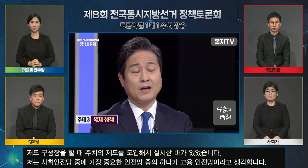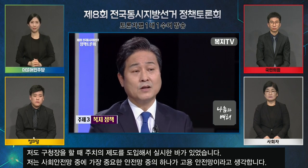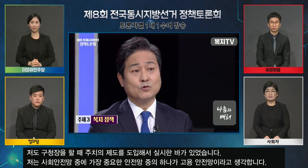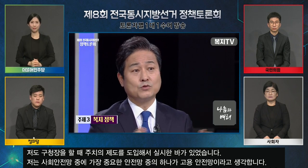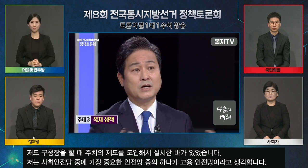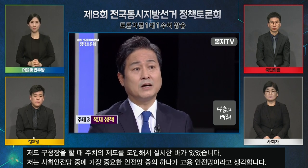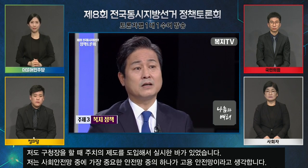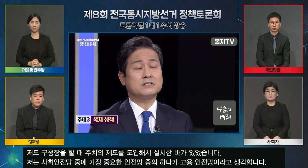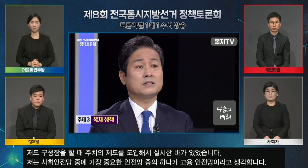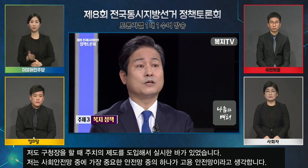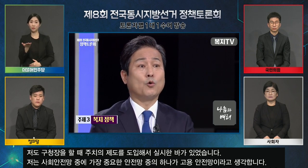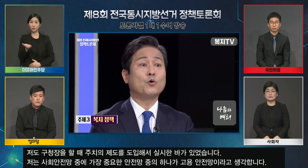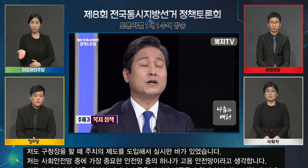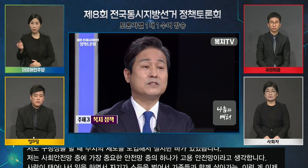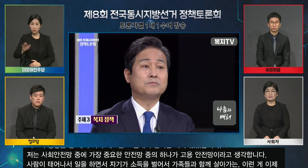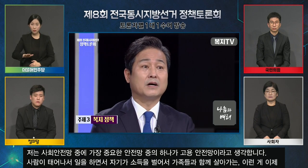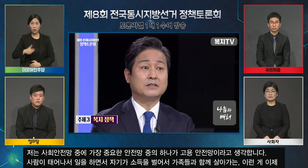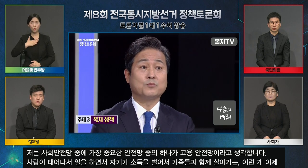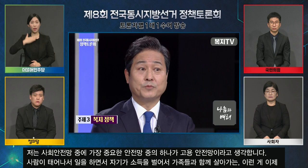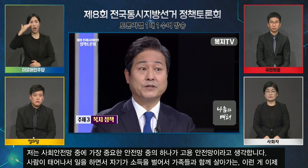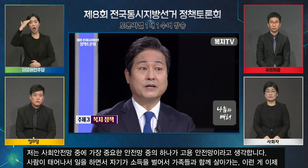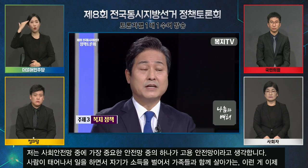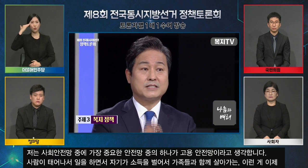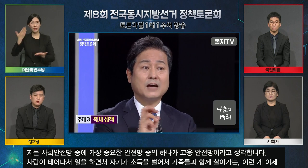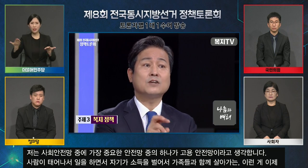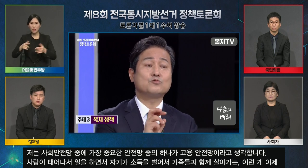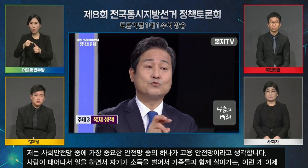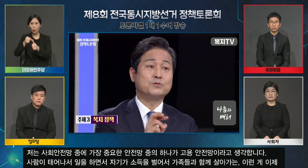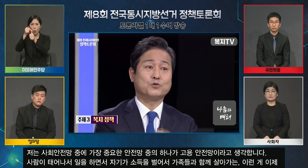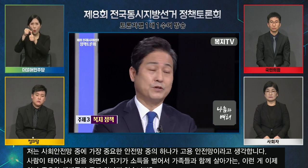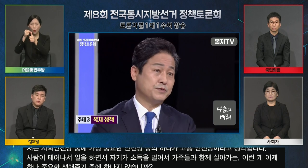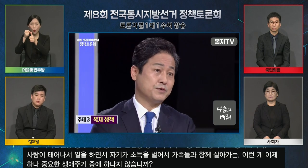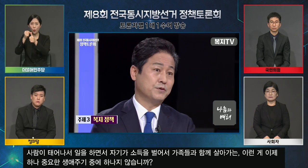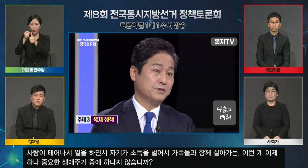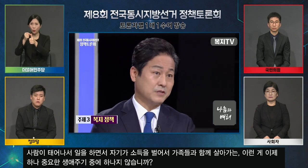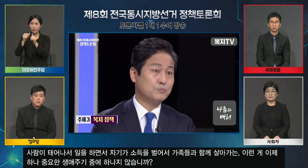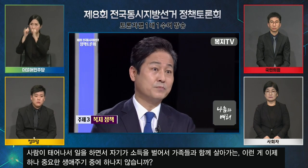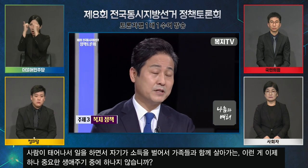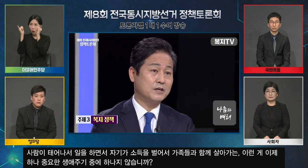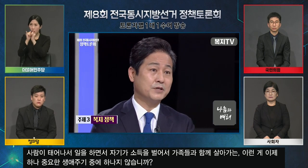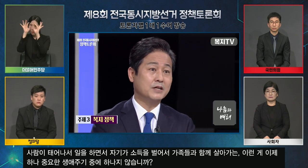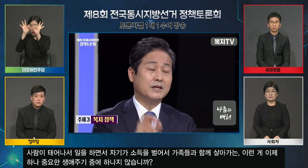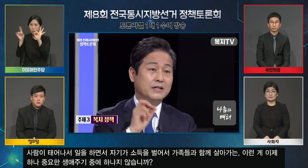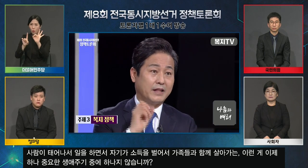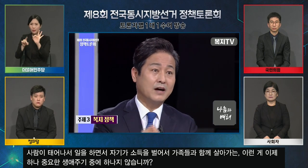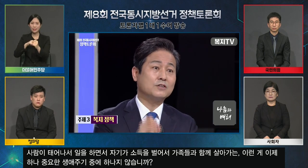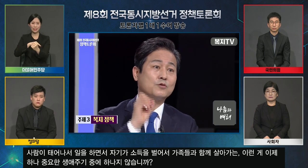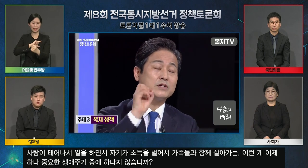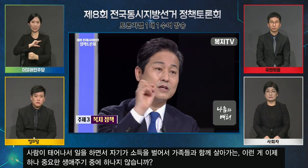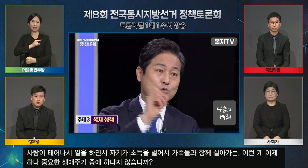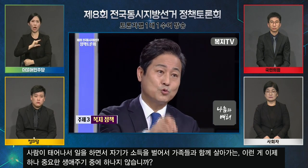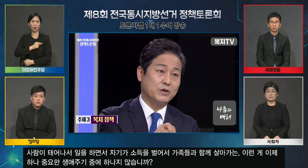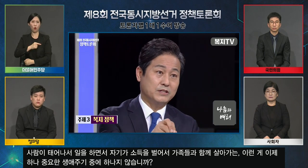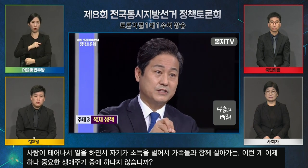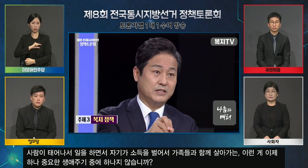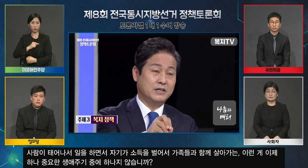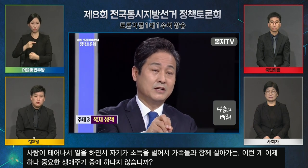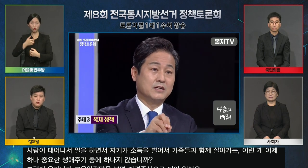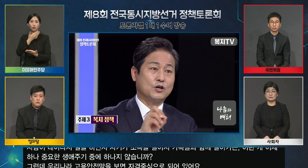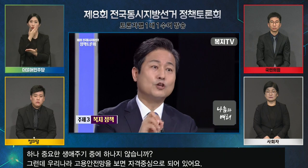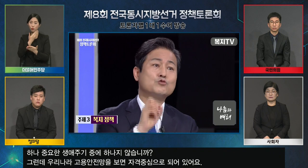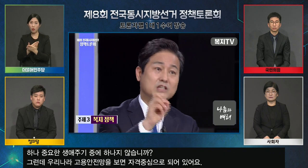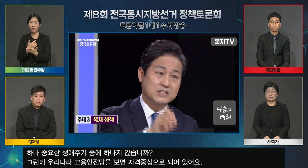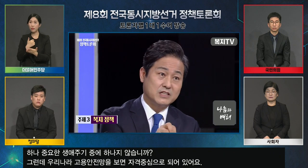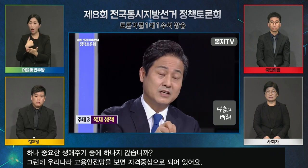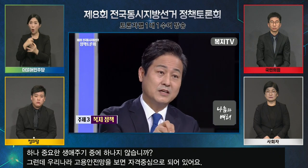그런데 우리나라 고용 안전망은 보면 자격 중심으로 되어 있어요. 그러니까 무슨 말이냐면 내가 어떤 회사에 소속되어 있는지